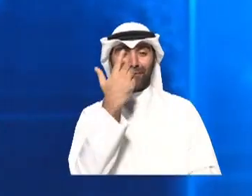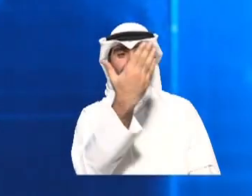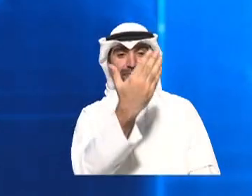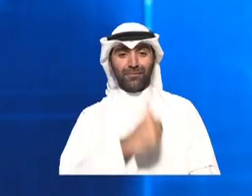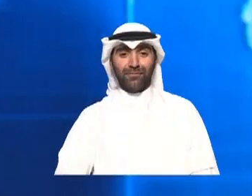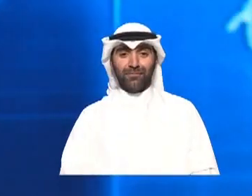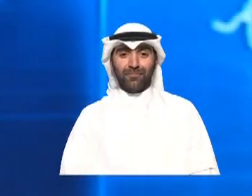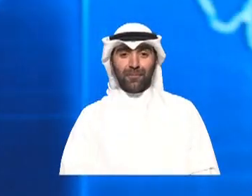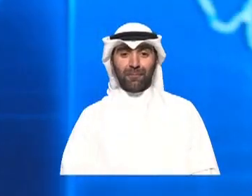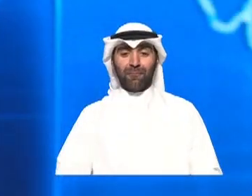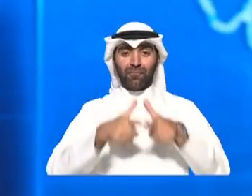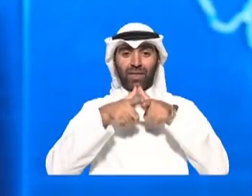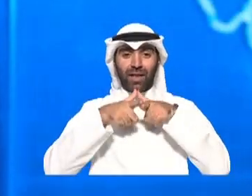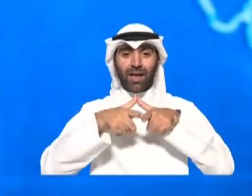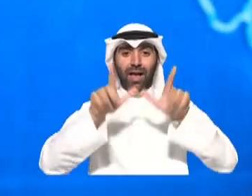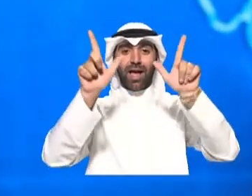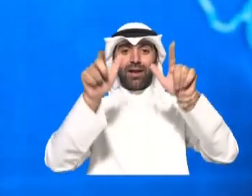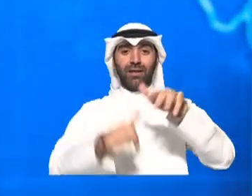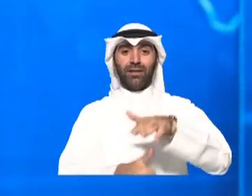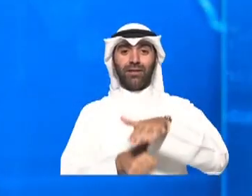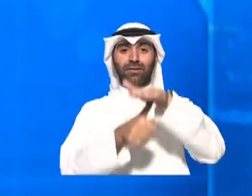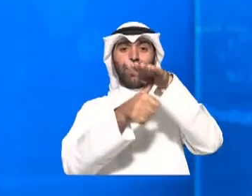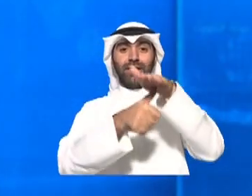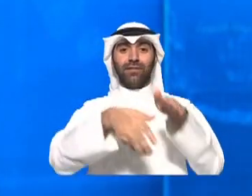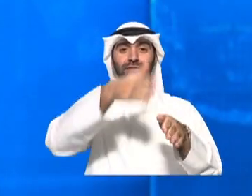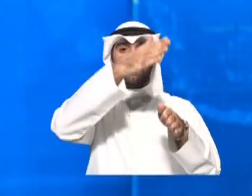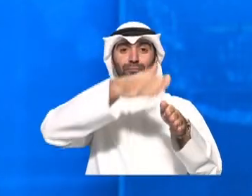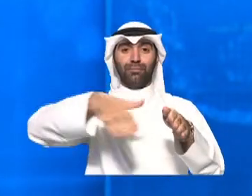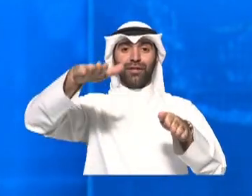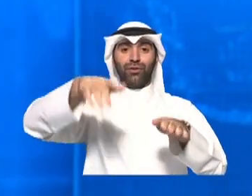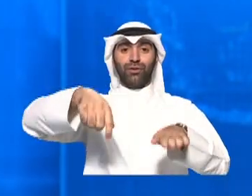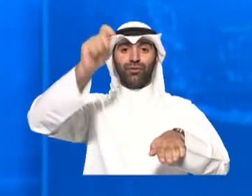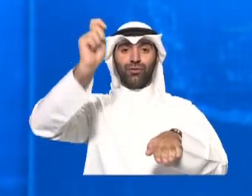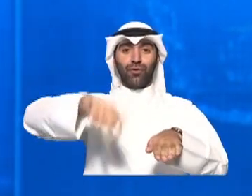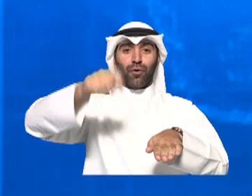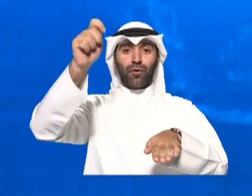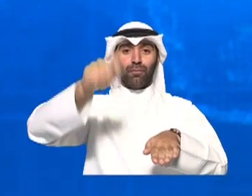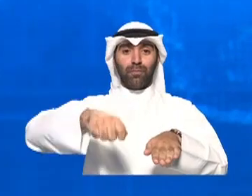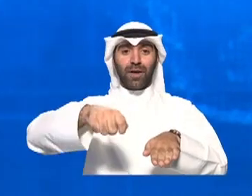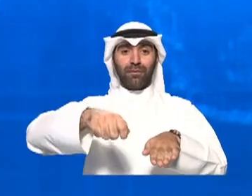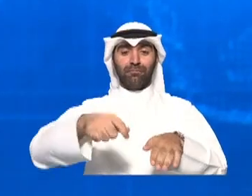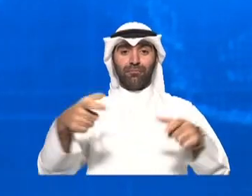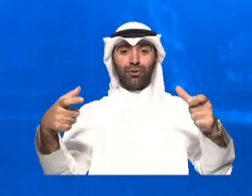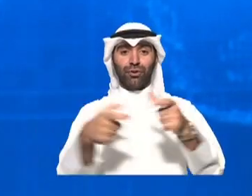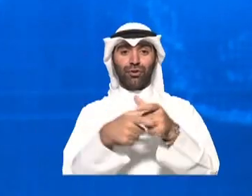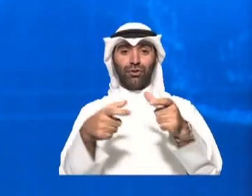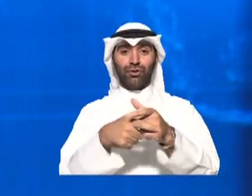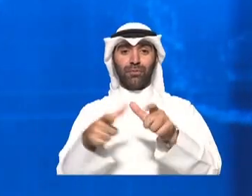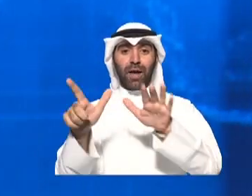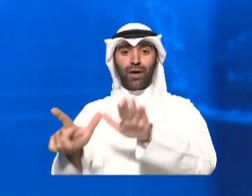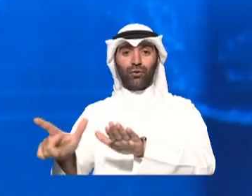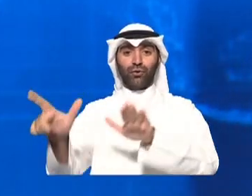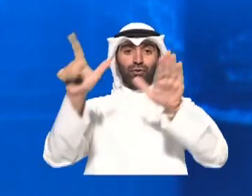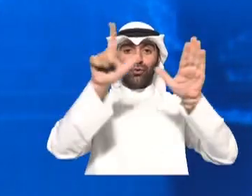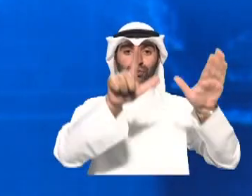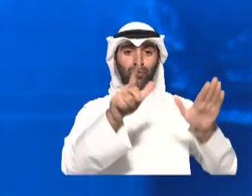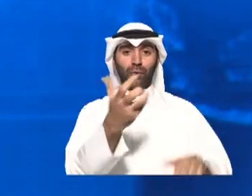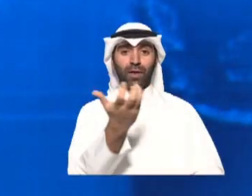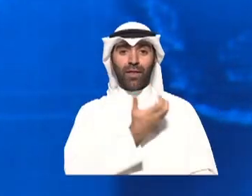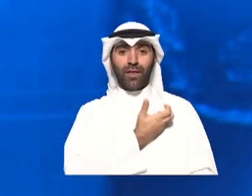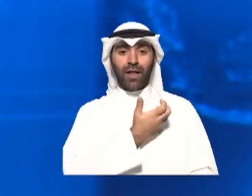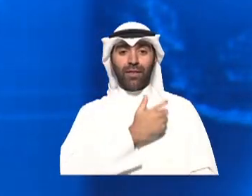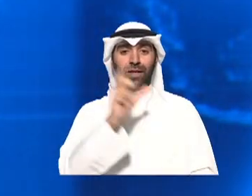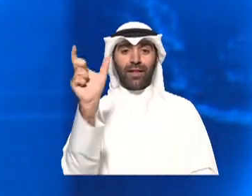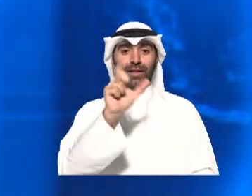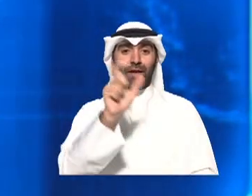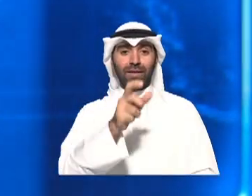أعلن رئيس مجلس الأمة مرزوق علي الغانم أن الجلسة المقبلة ستعقد يوم الثلاثاء القادم الموافق 15